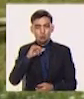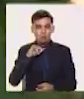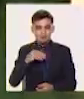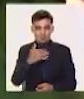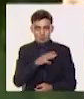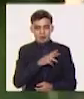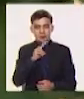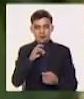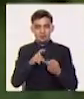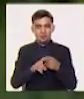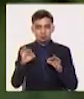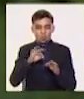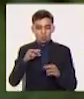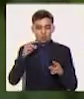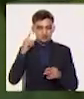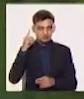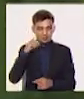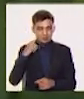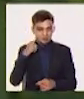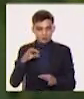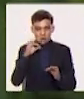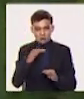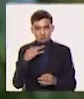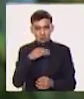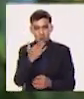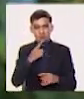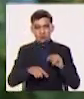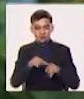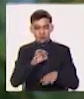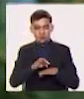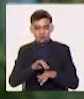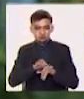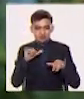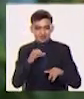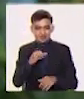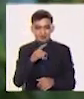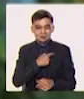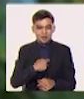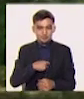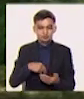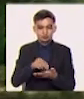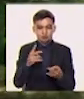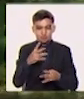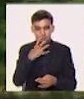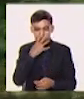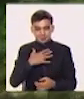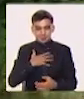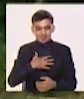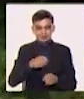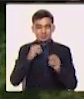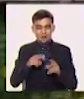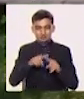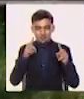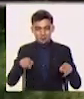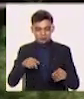коронавирусе знают не понаслышке. С болезнью столкнулись многие ее родственники, которым пришлось самим приобретать кислородные концентраторы. И когда